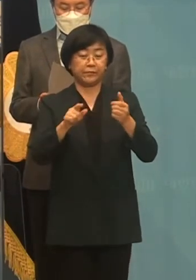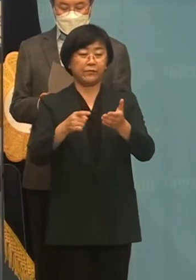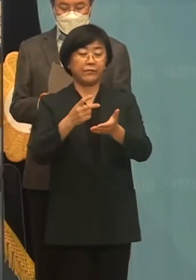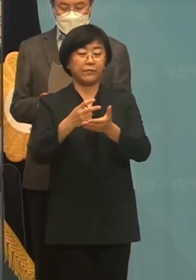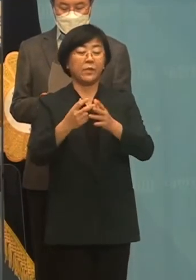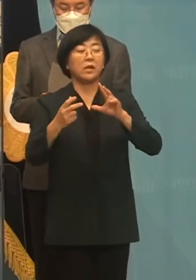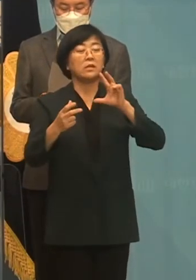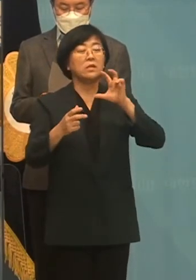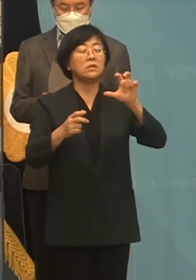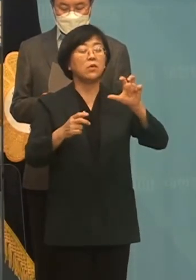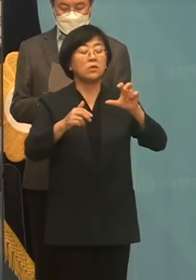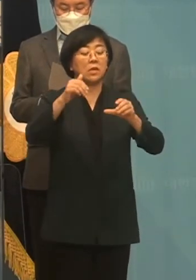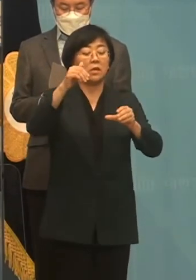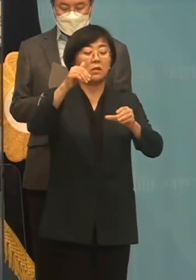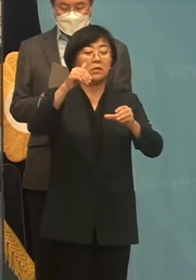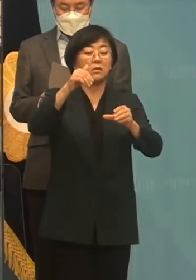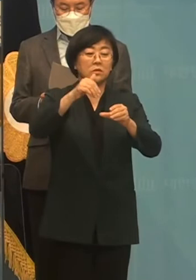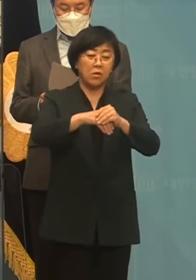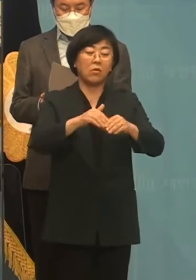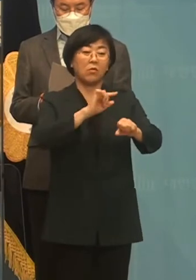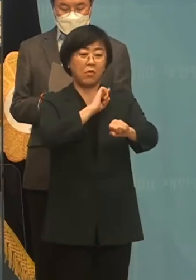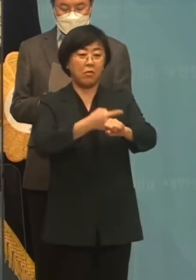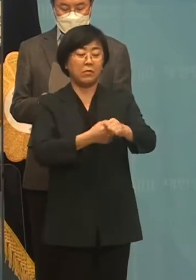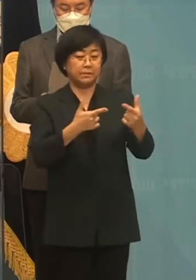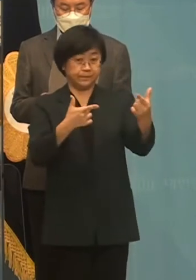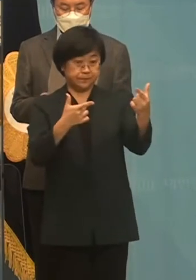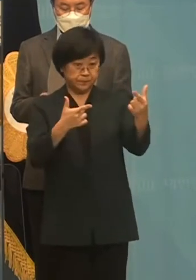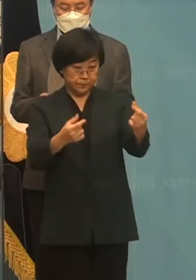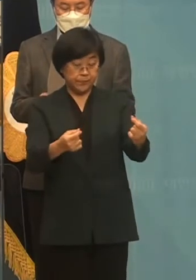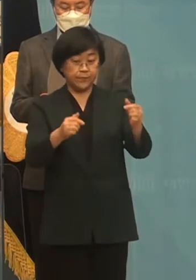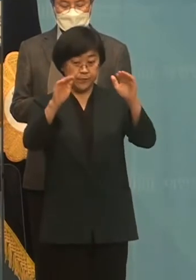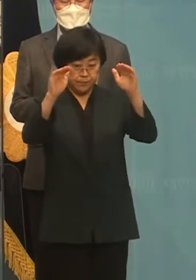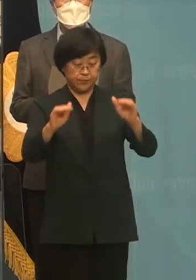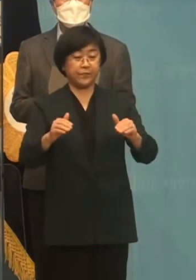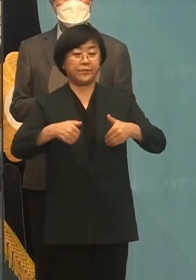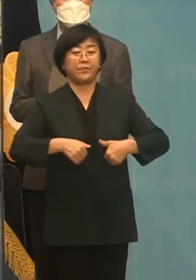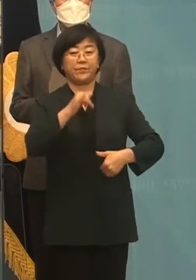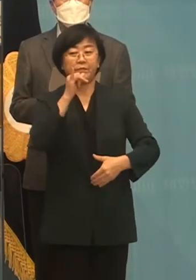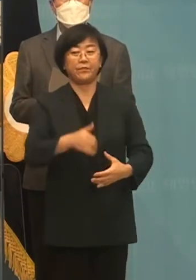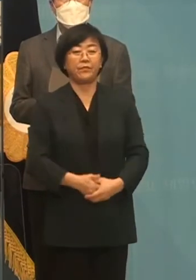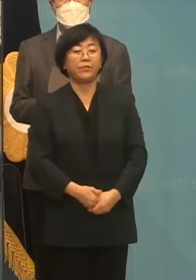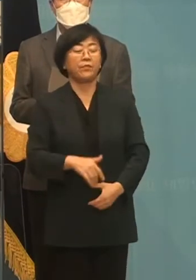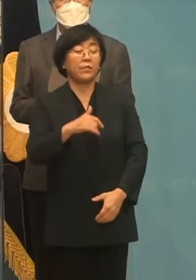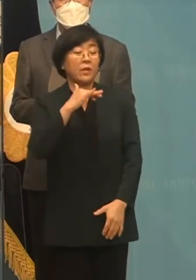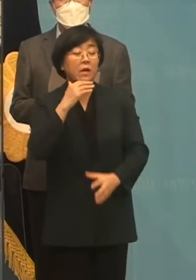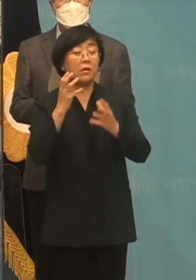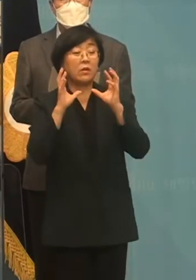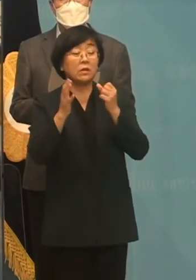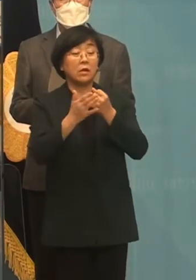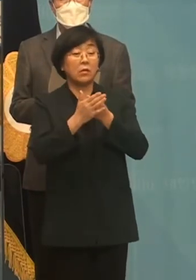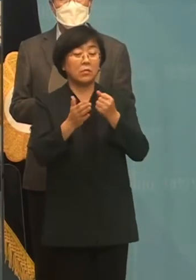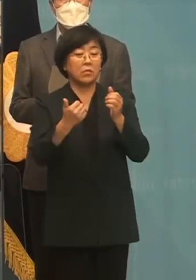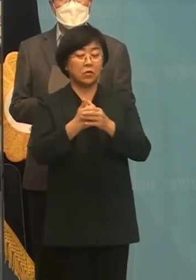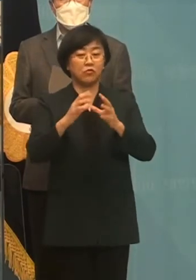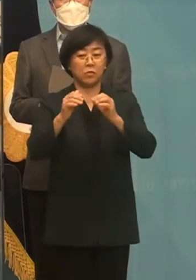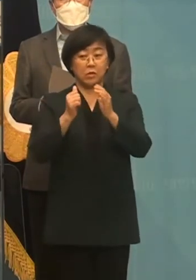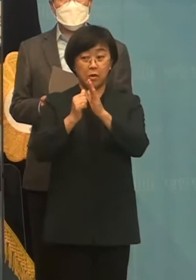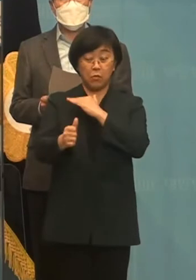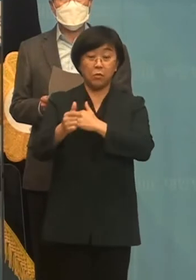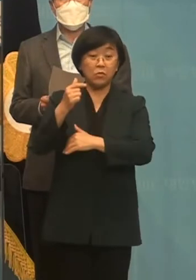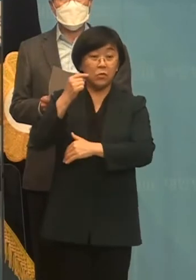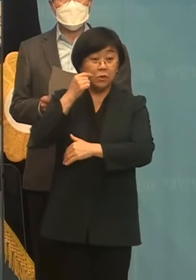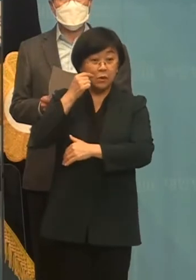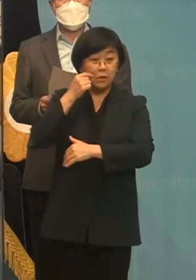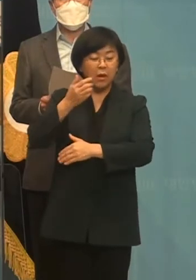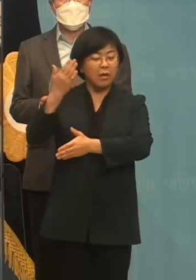연령 25세를 선거권과 동일하게 낮춰야 합니다. 나이가 어리다는 이유가 국민의 대표가 되지